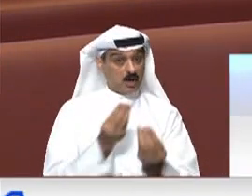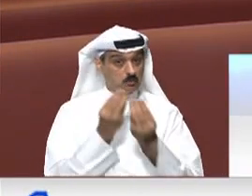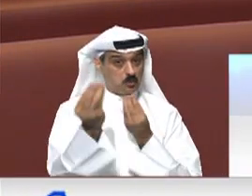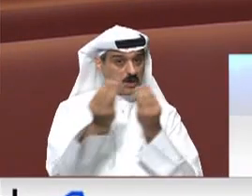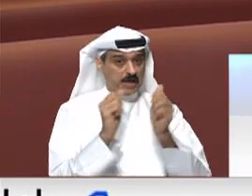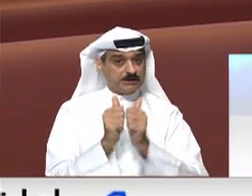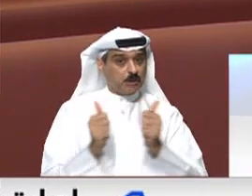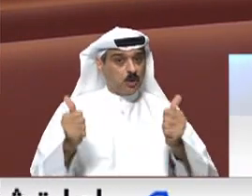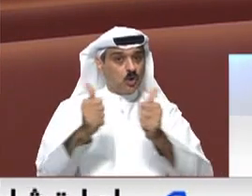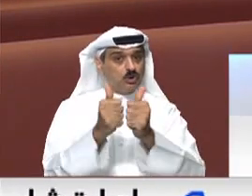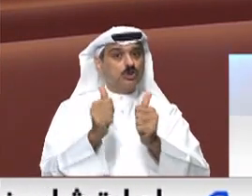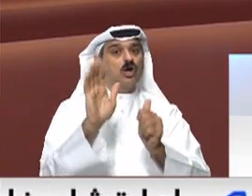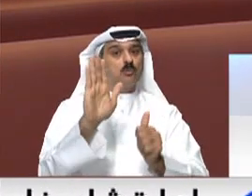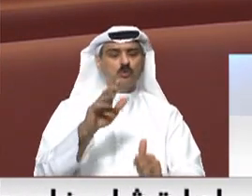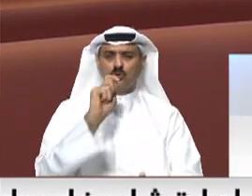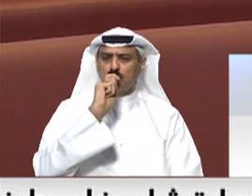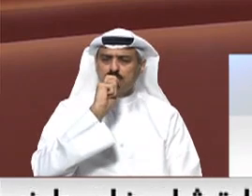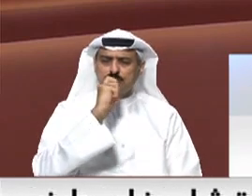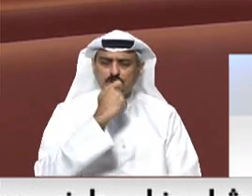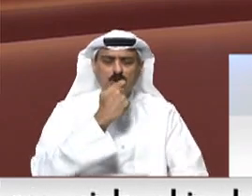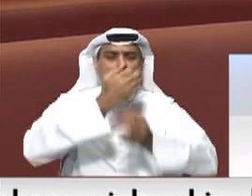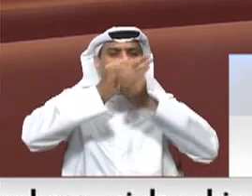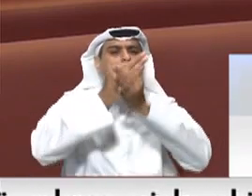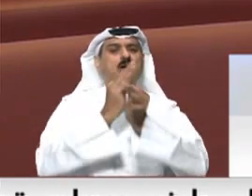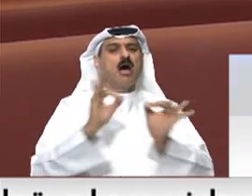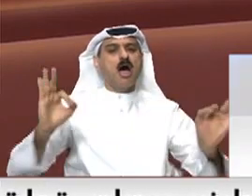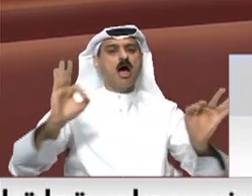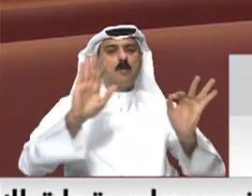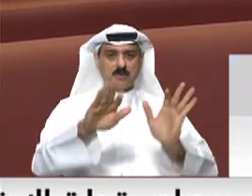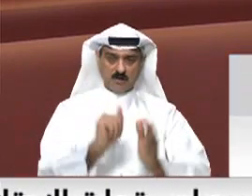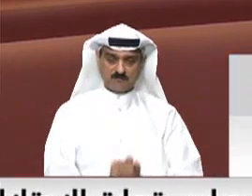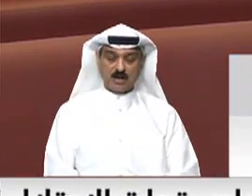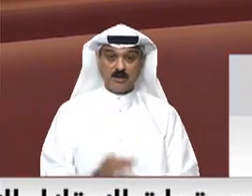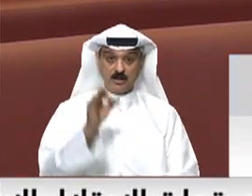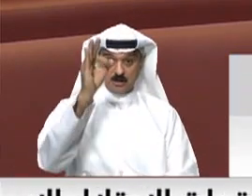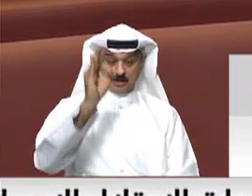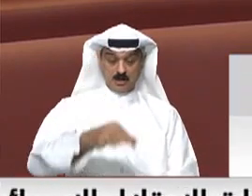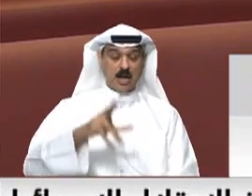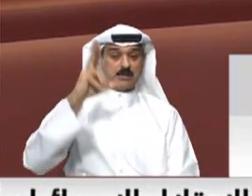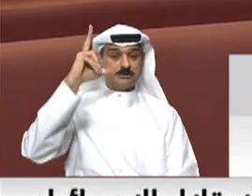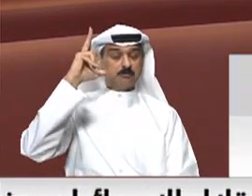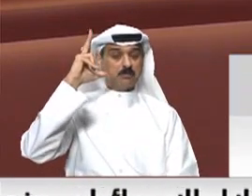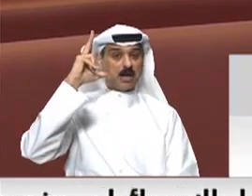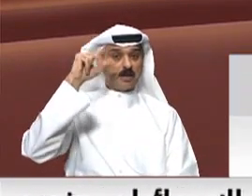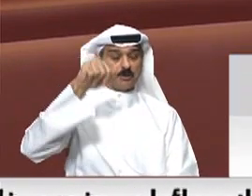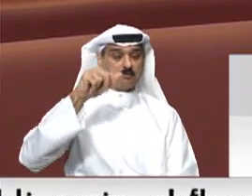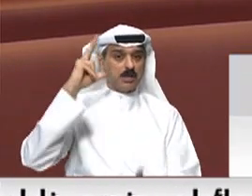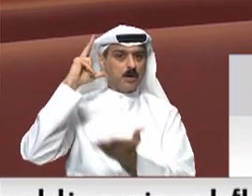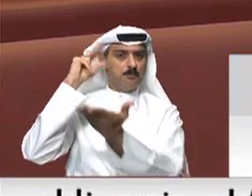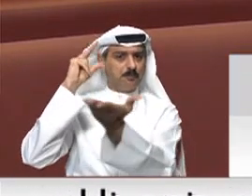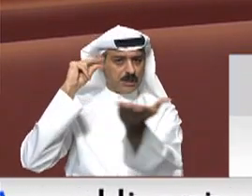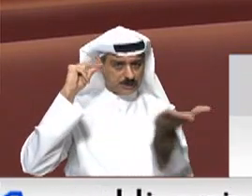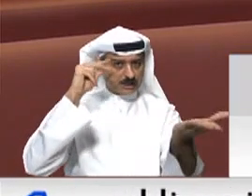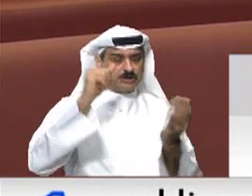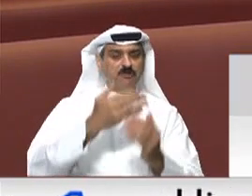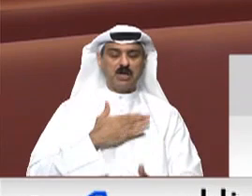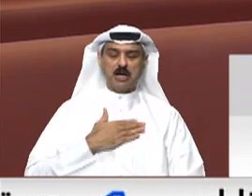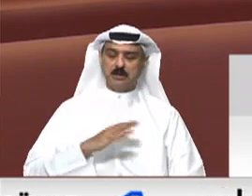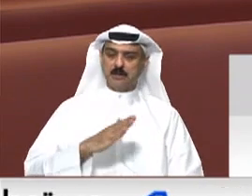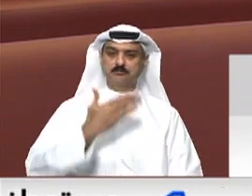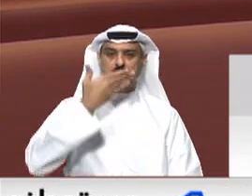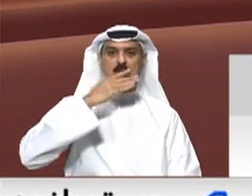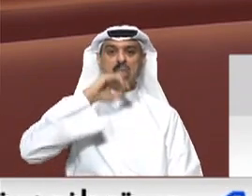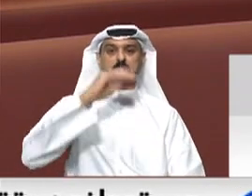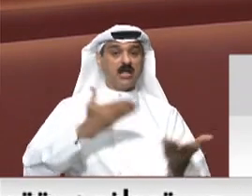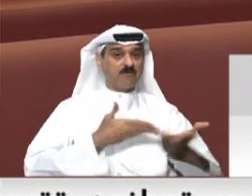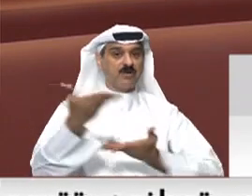مع كامل السرية. وهذا اللي هو يحتاج اليوم يعني نوصل معلومة حق المجتمع الكويتي، أن الحمد لله اليوم قادرين